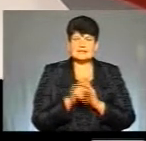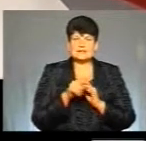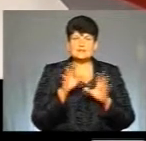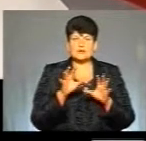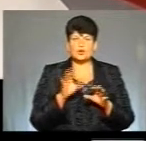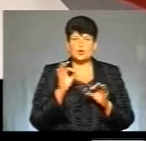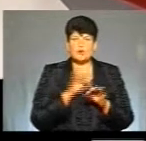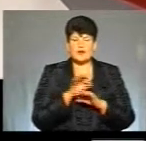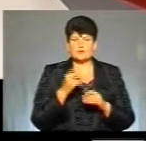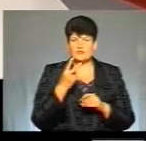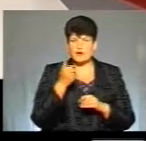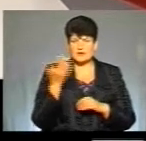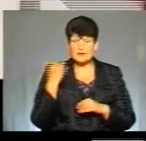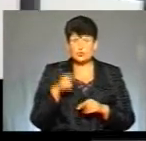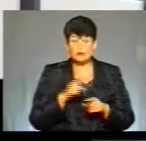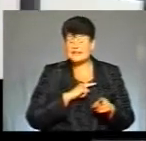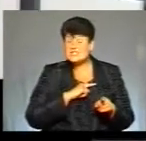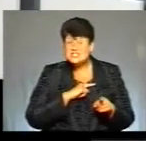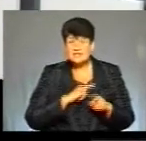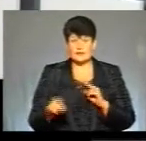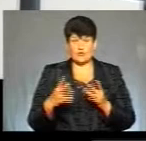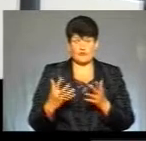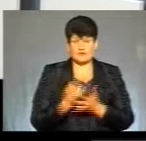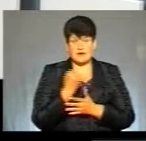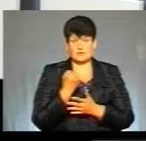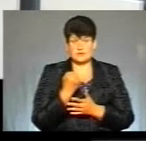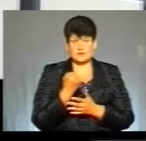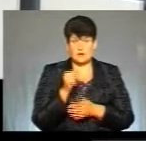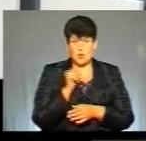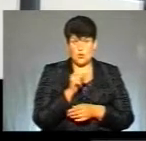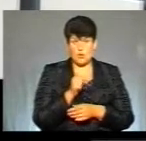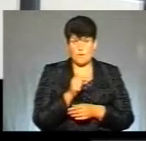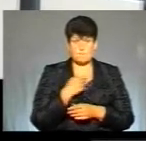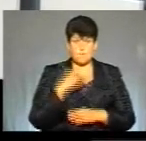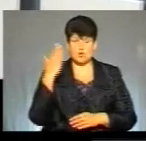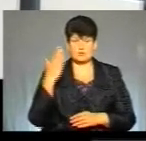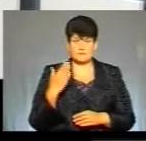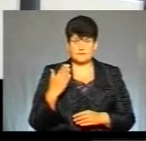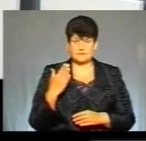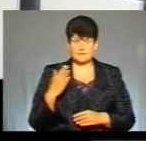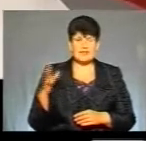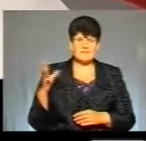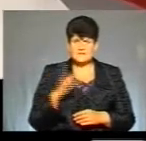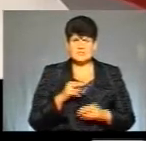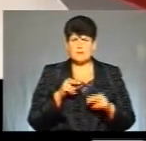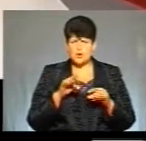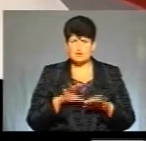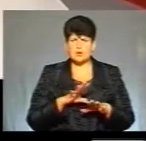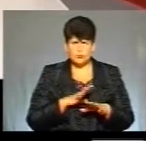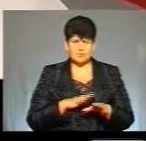законопроектом ще 2 роки тому. Тобто, і тому зараз так швидко вдалося його проголосувати. Тобто, що всі процедури були пройдені,